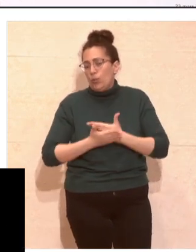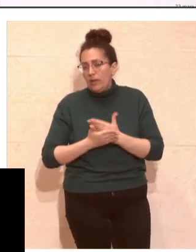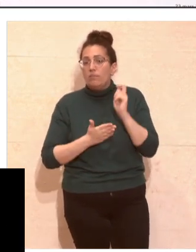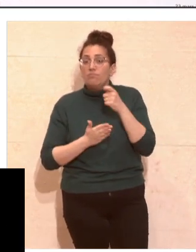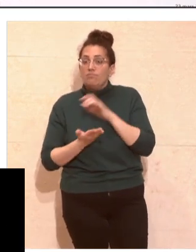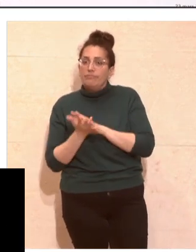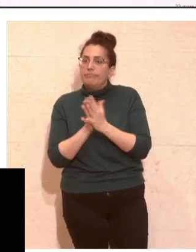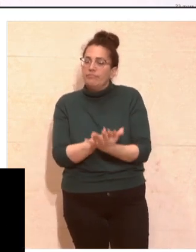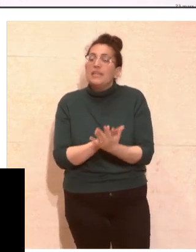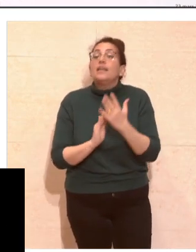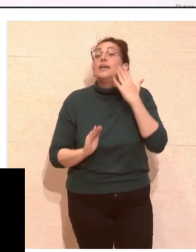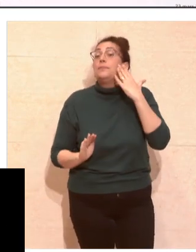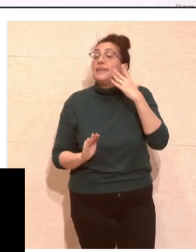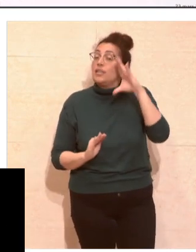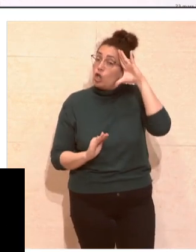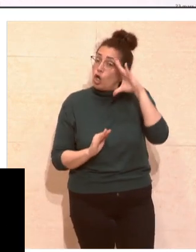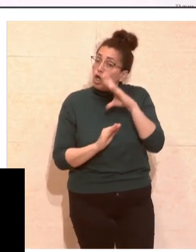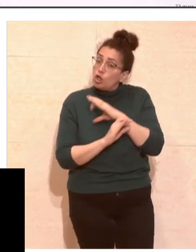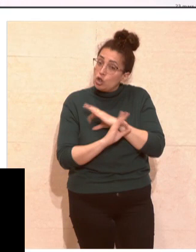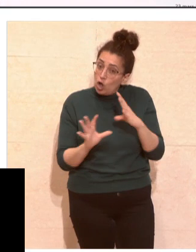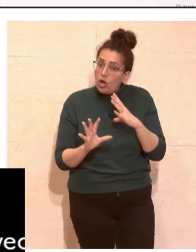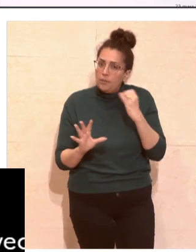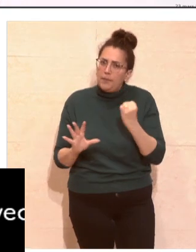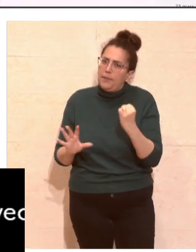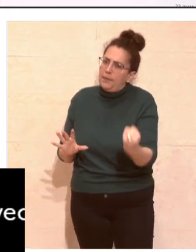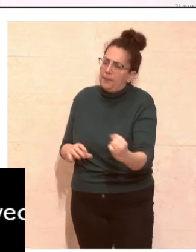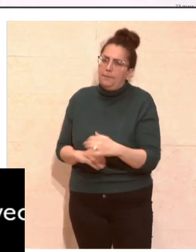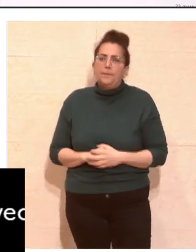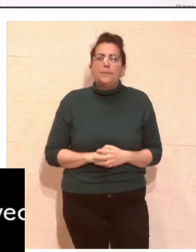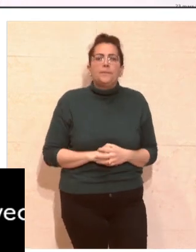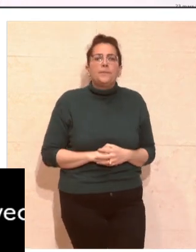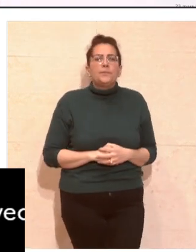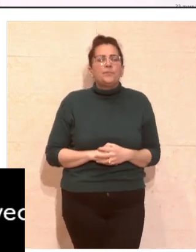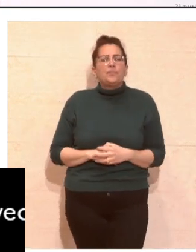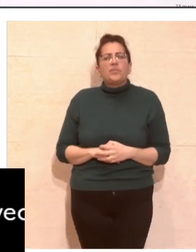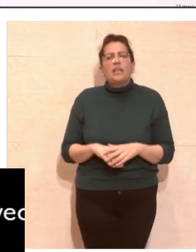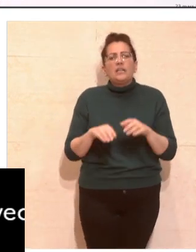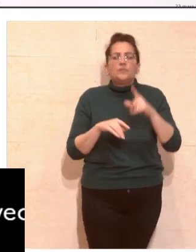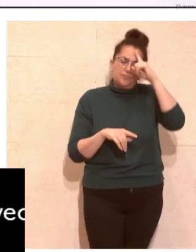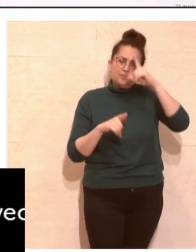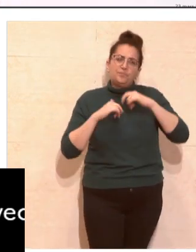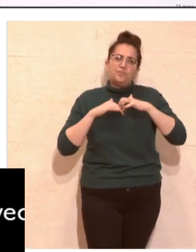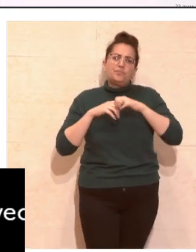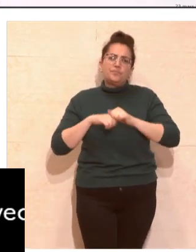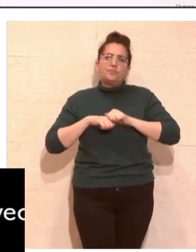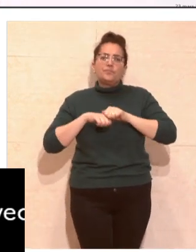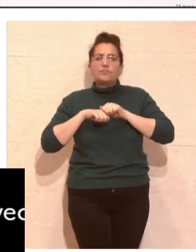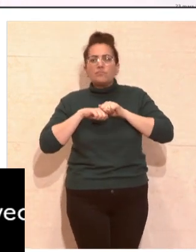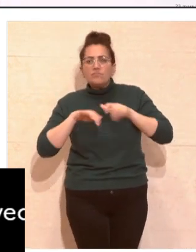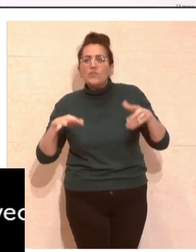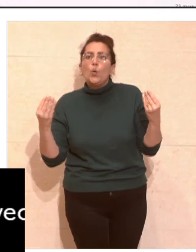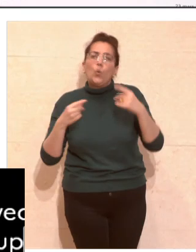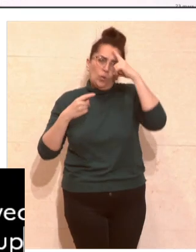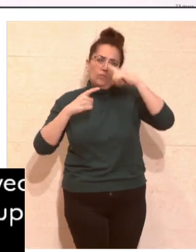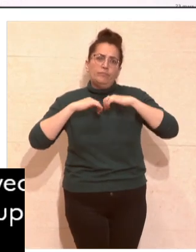avec la privation de sommeil. Donc, au niveau des réseaux cérébraux, ça se passe beaucoup dans le cortex préfrontal, le